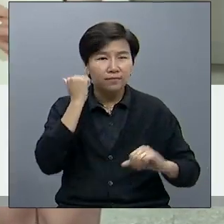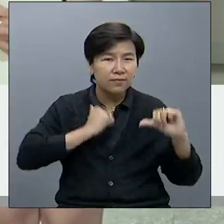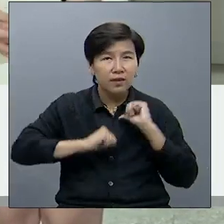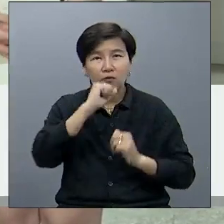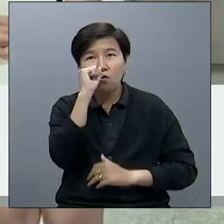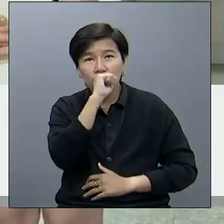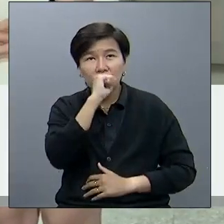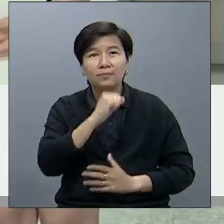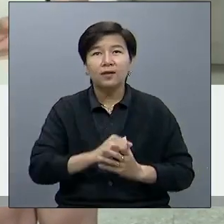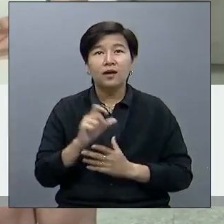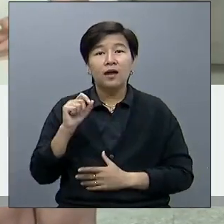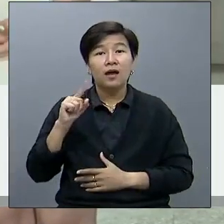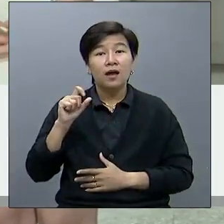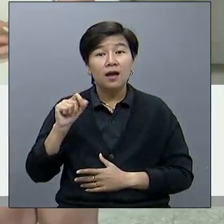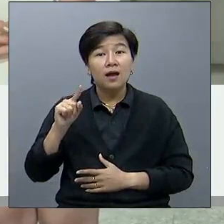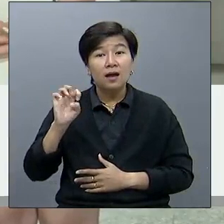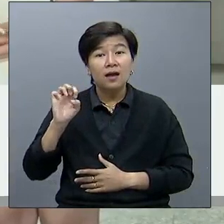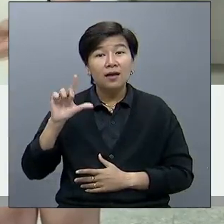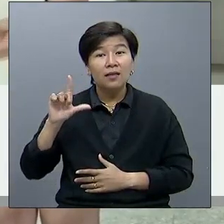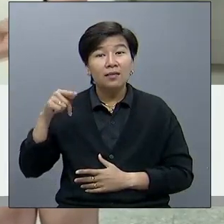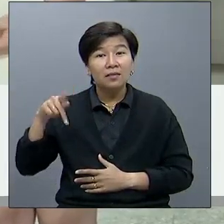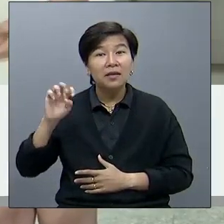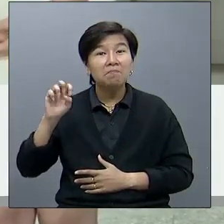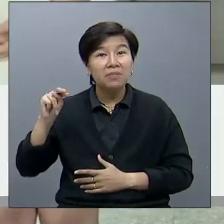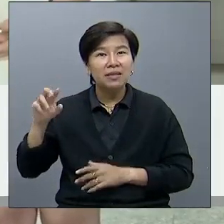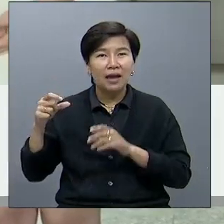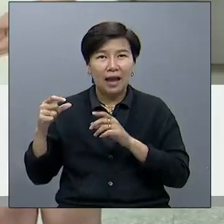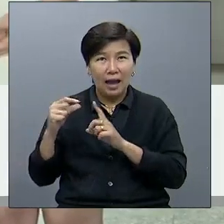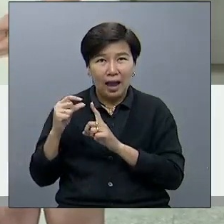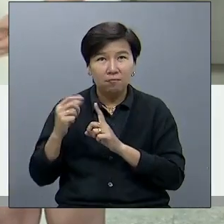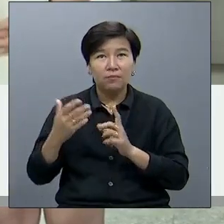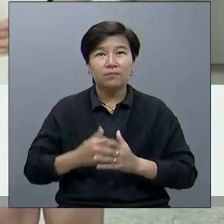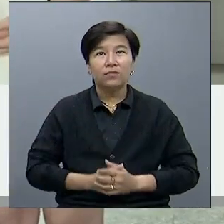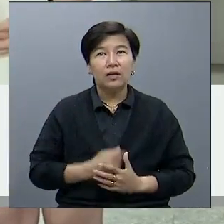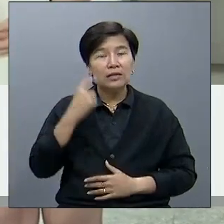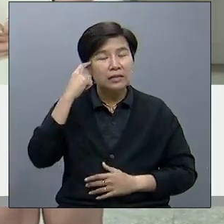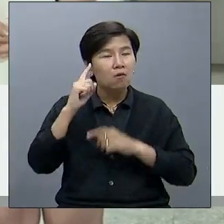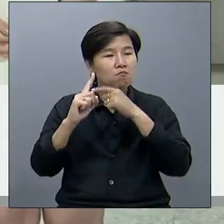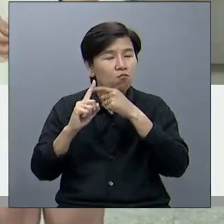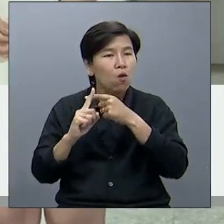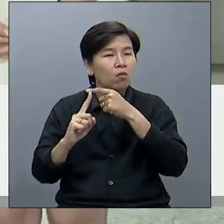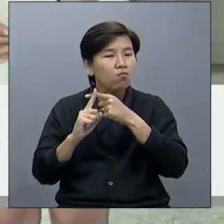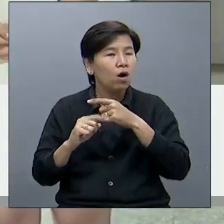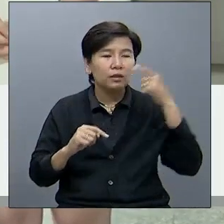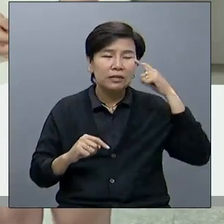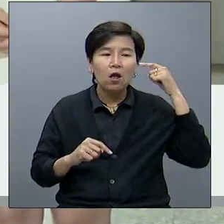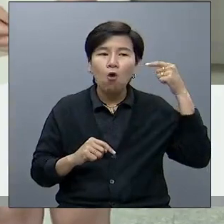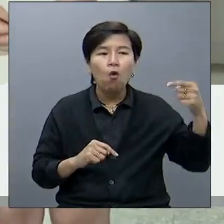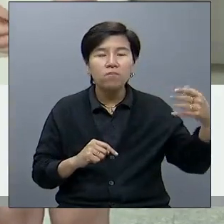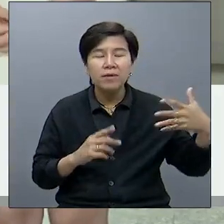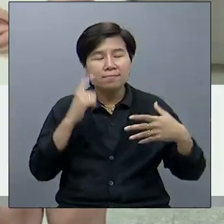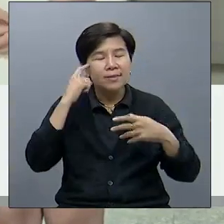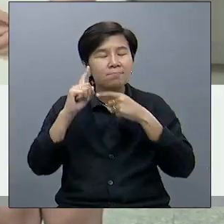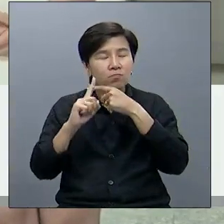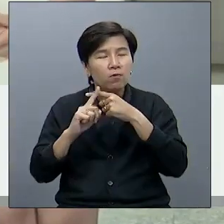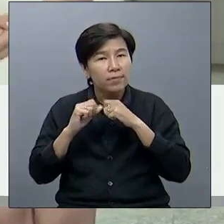จริง ๆไม่คิดเนกาทีฟก่อนแต่ว่าเราจะพยายามคิดโพซิทีฟพยายามคิดแบบว่าเฮ้ยมันต้องออกมาดีถ้าเราทำเต็มที่ปั๊บมันจะแบบทุกคน